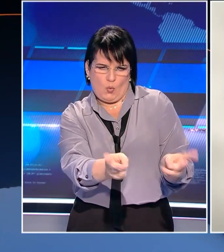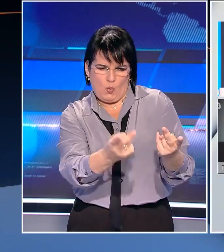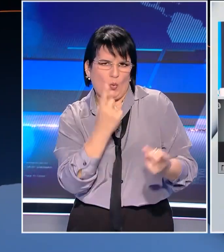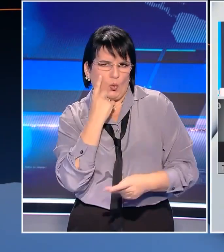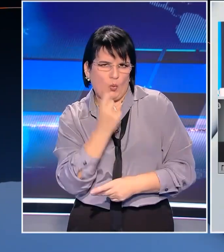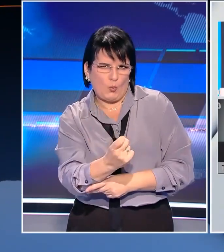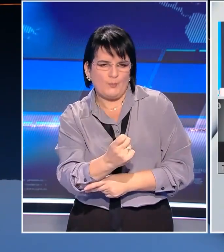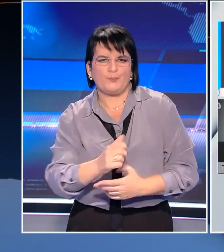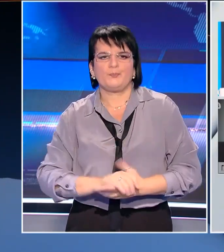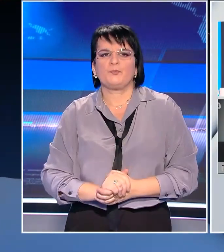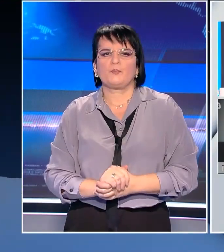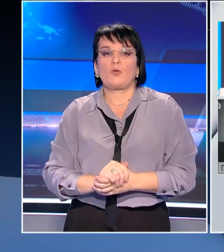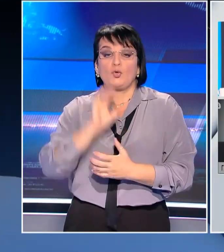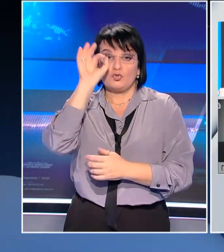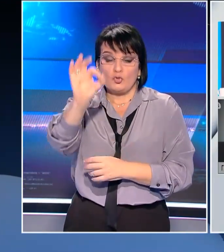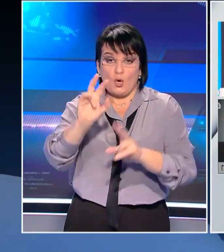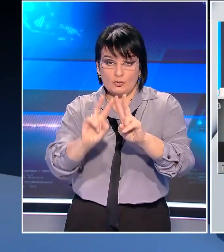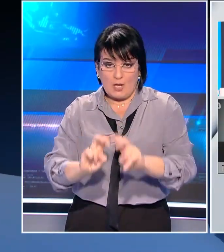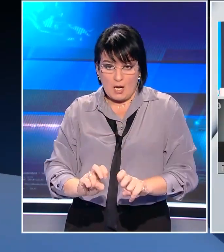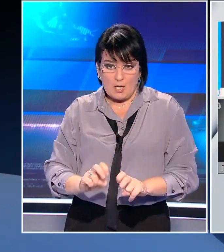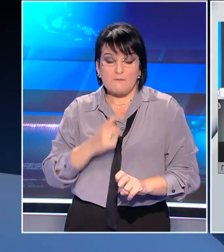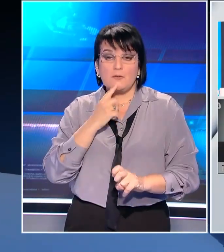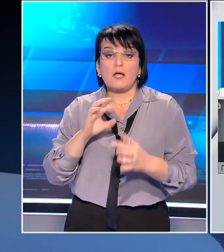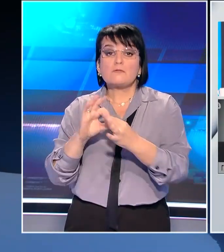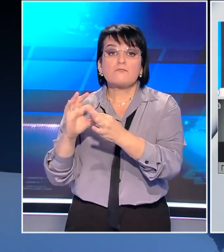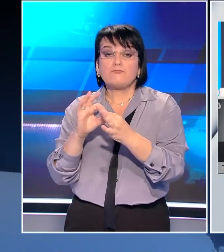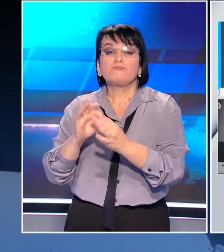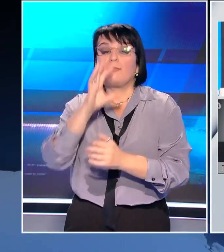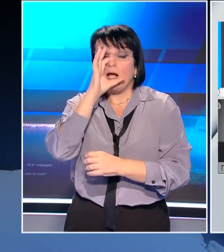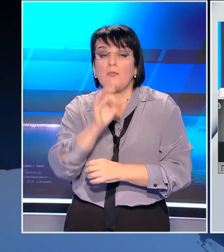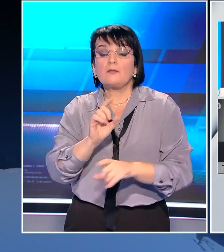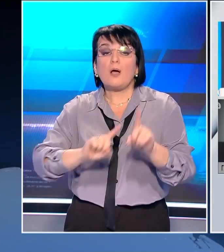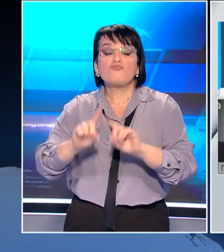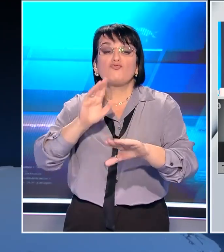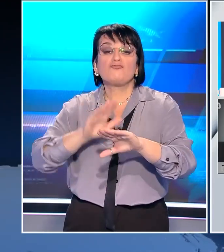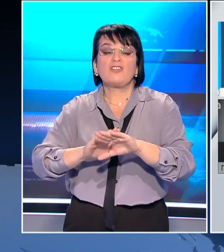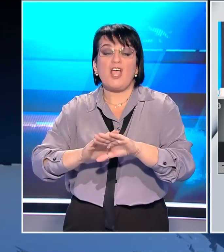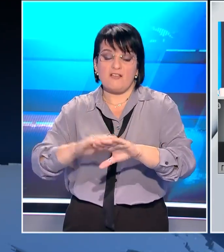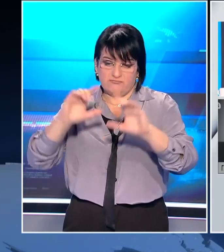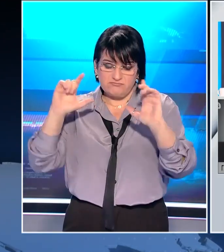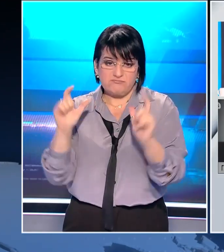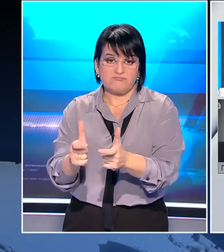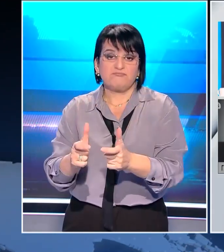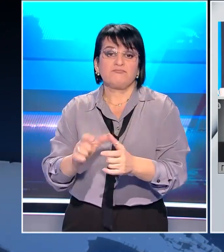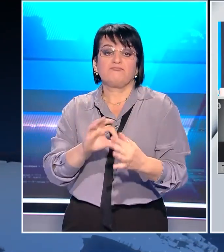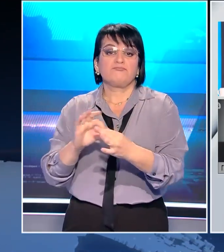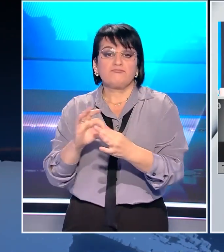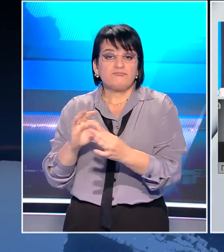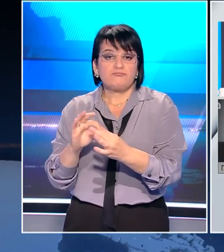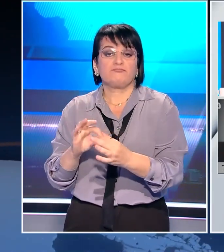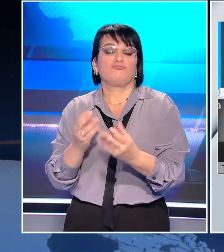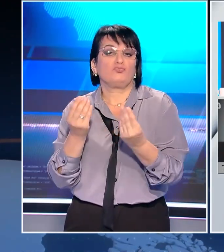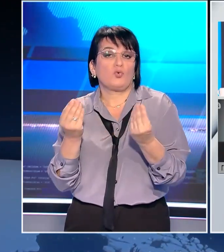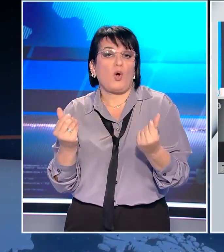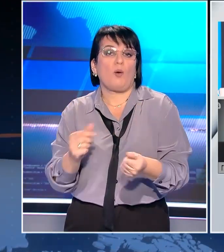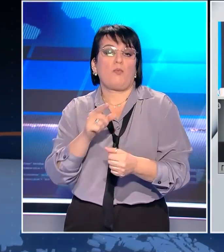αστυνομικών. Βασικός στόχος της έρευνας είναι να βρεθούν η συνεργή, η ηθική αυτουργή, η άμεση συνεργή τέλος πάντων με κάποιο τρόπο